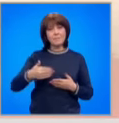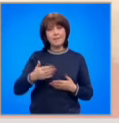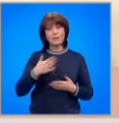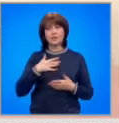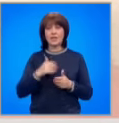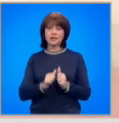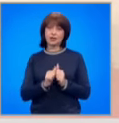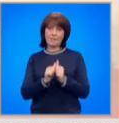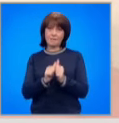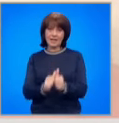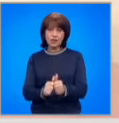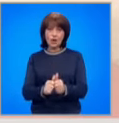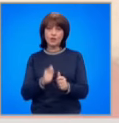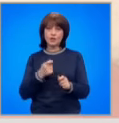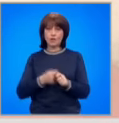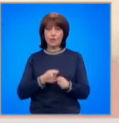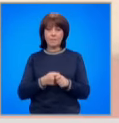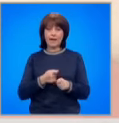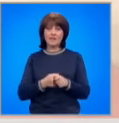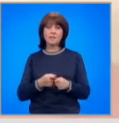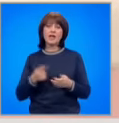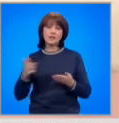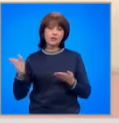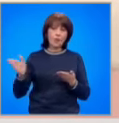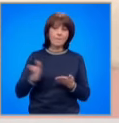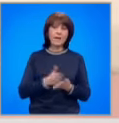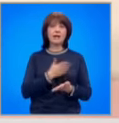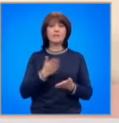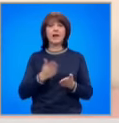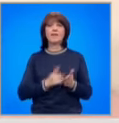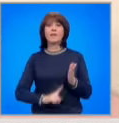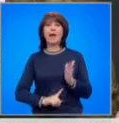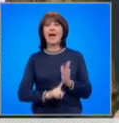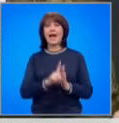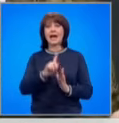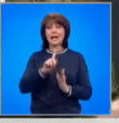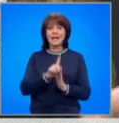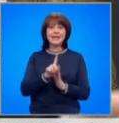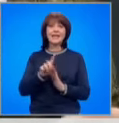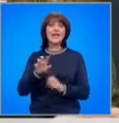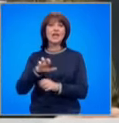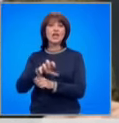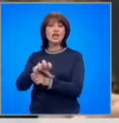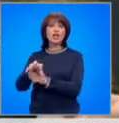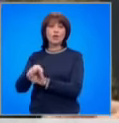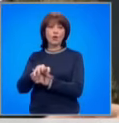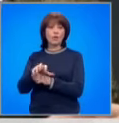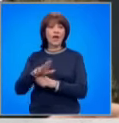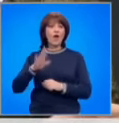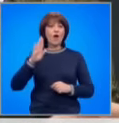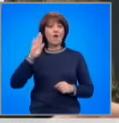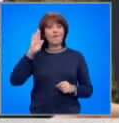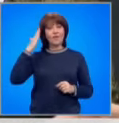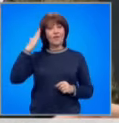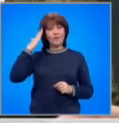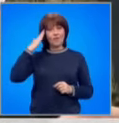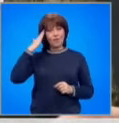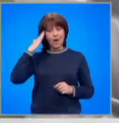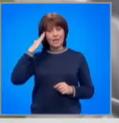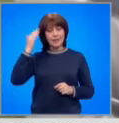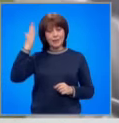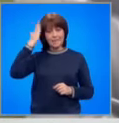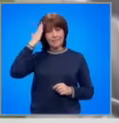в това. Но вече сваляме повечето крилати ракети и дронове. Военните министри на Русия и Франция Сергей